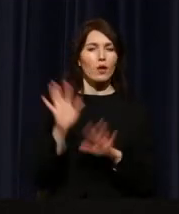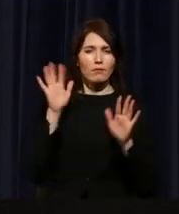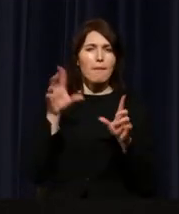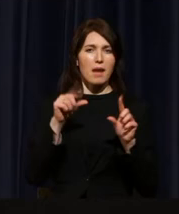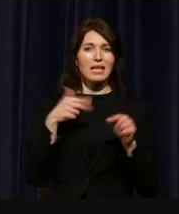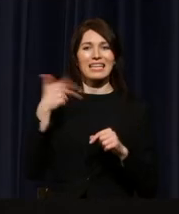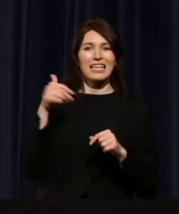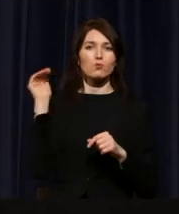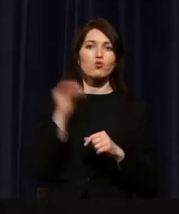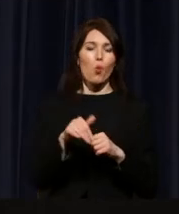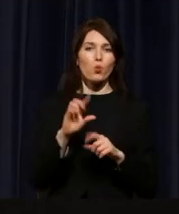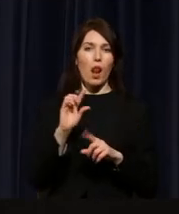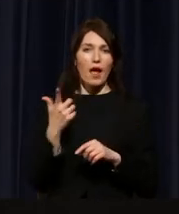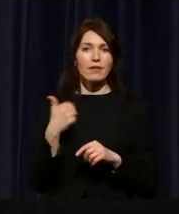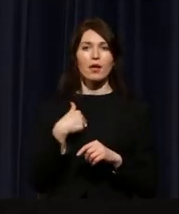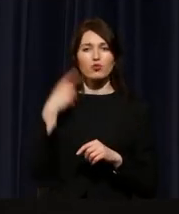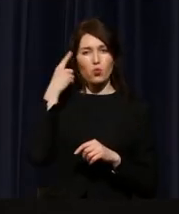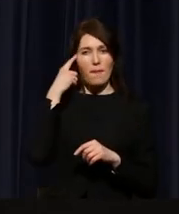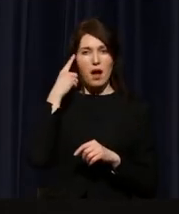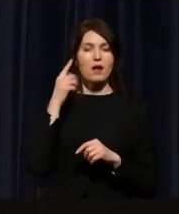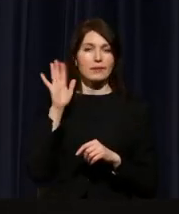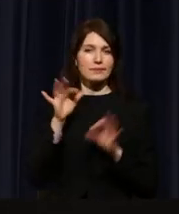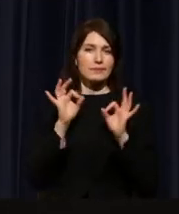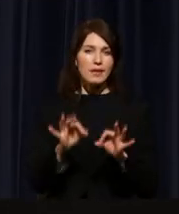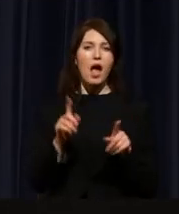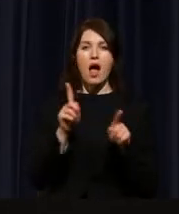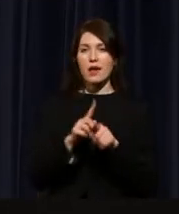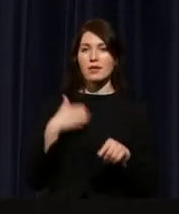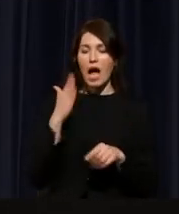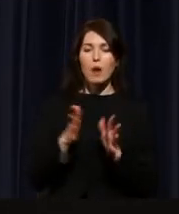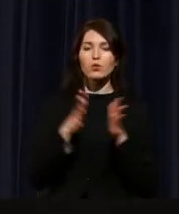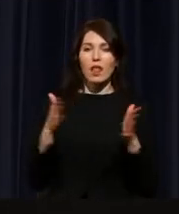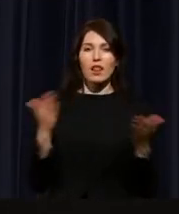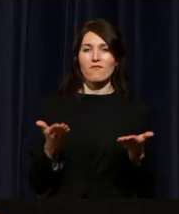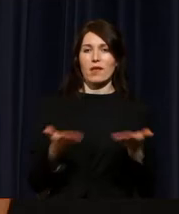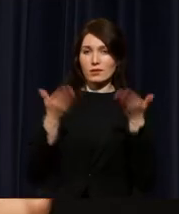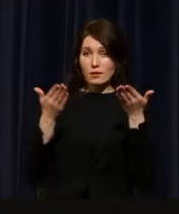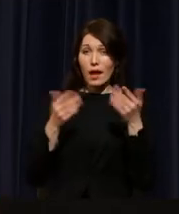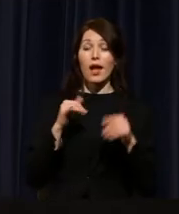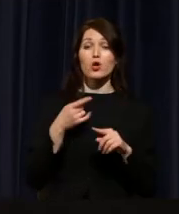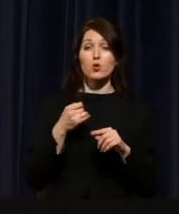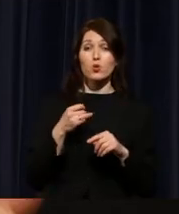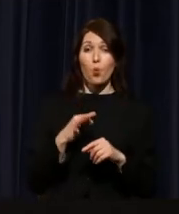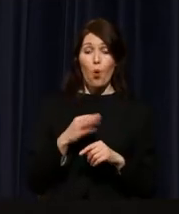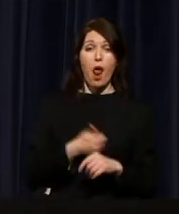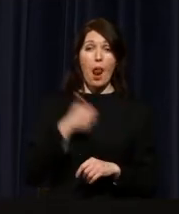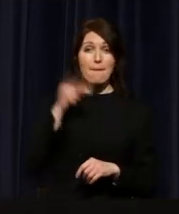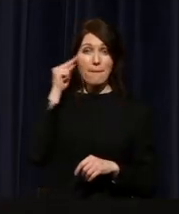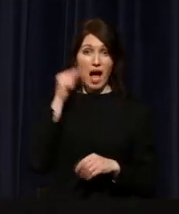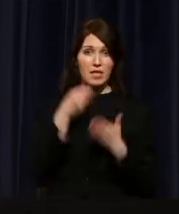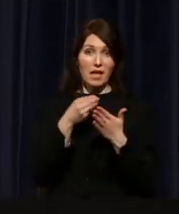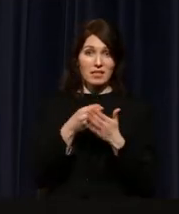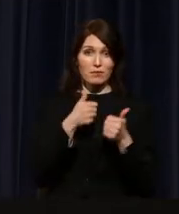30 tūkstoši slats. Un tad es tā domāju, ka īstenībā tam arī ir jābūt lielam stimulam, jo tā labā mācīšanās